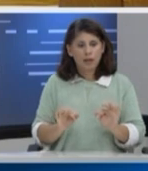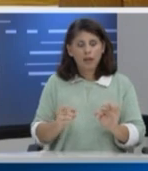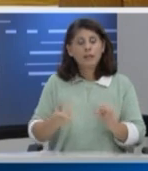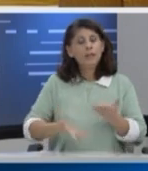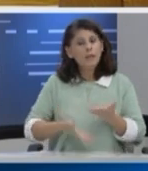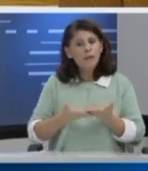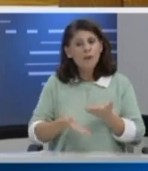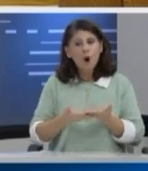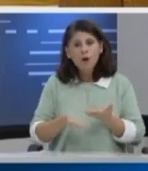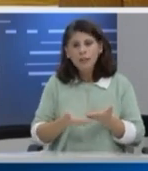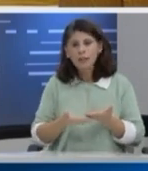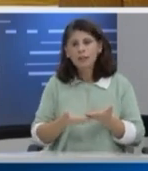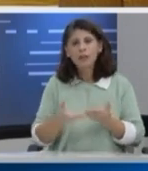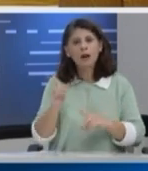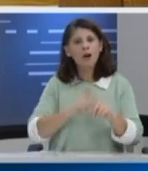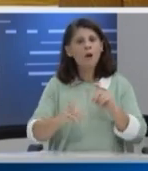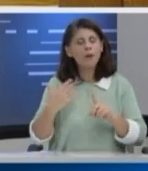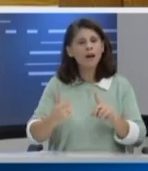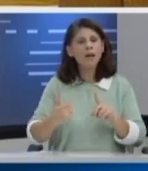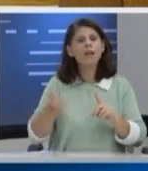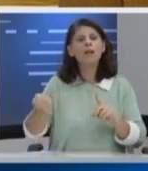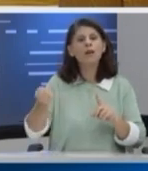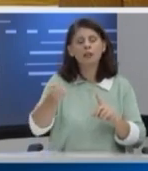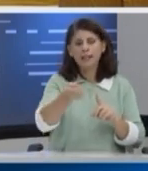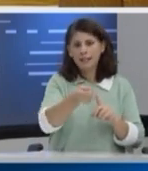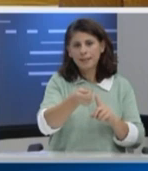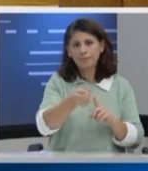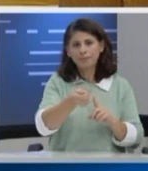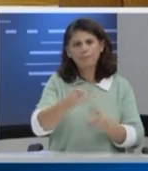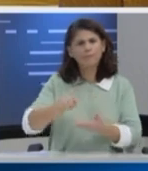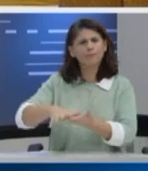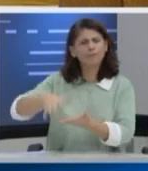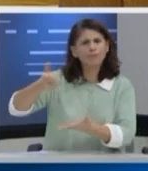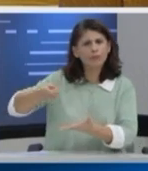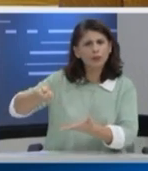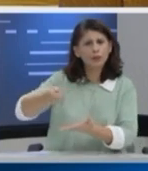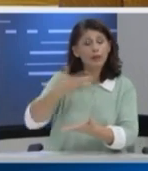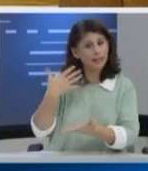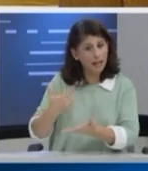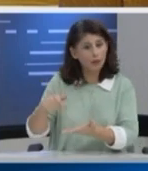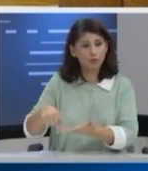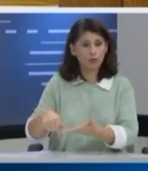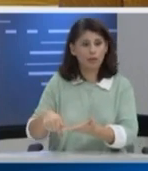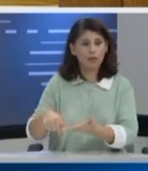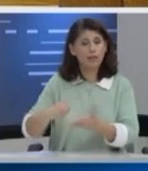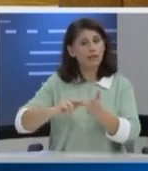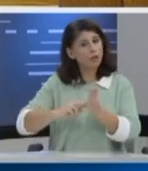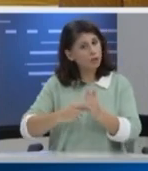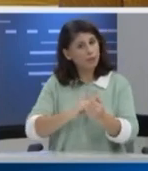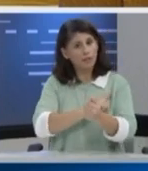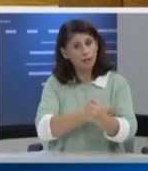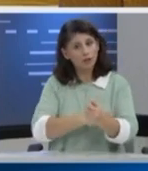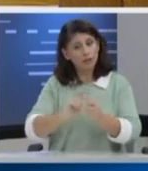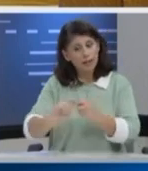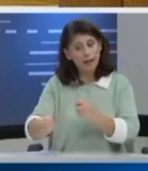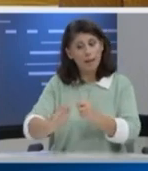της διευκόλυνσης όσων έχουν ληξιπρόθεσμες οφειλές, ισορρευμένες και έχουν αποκτήσει πια την οικονομική